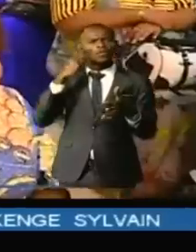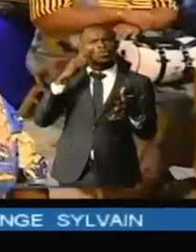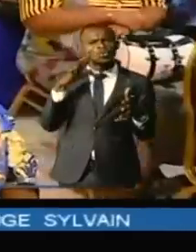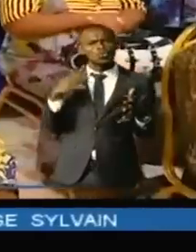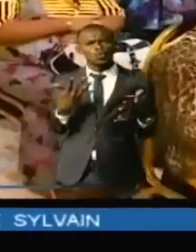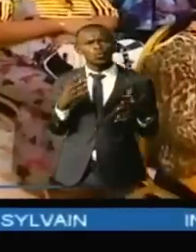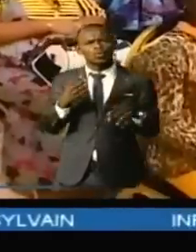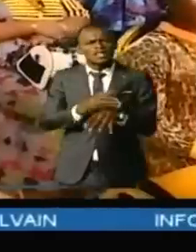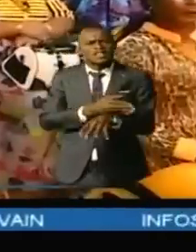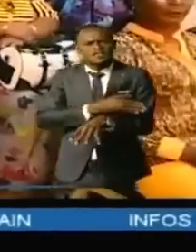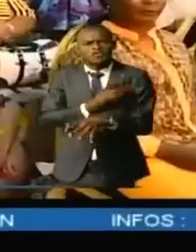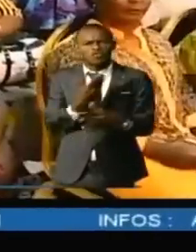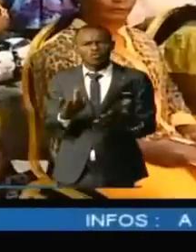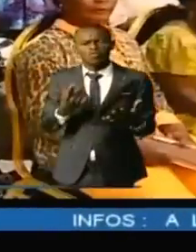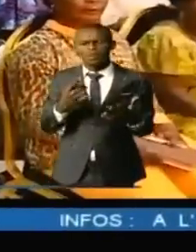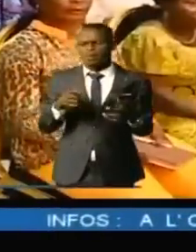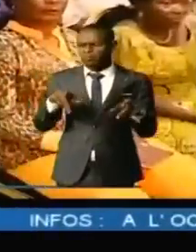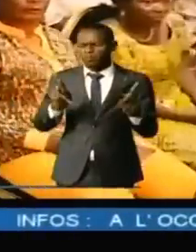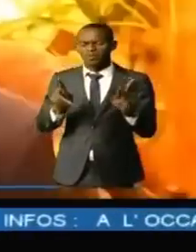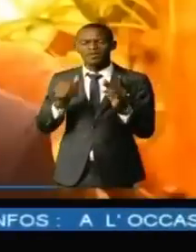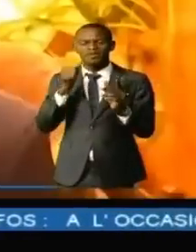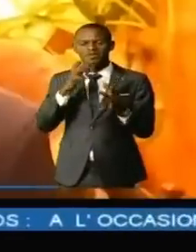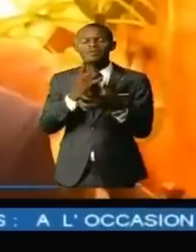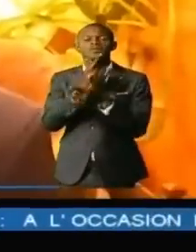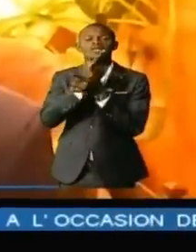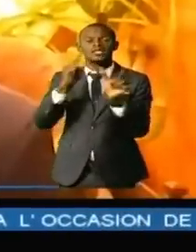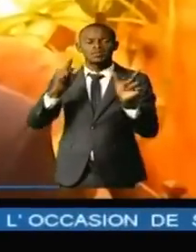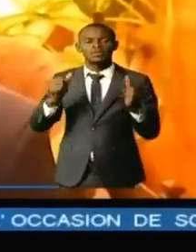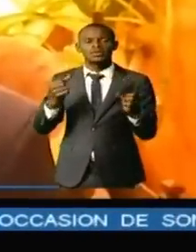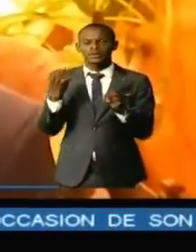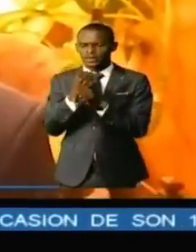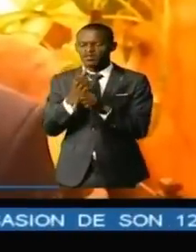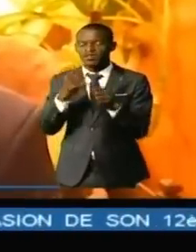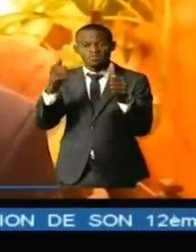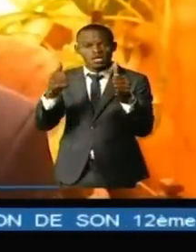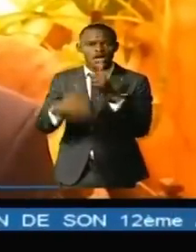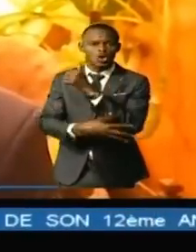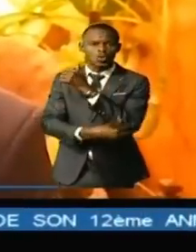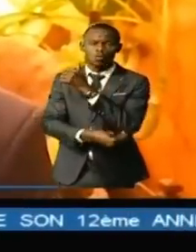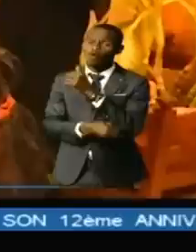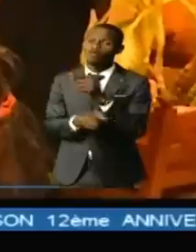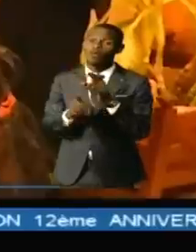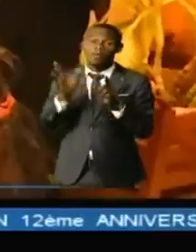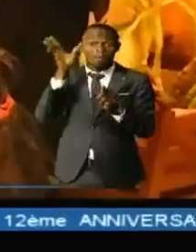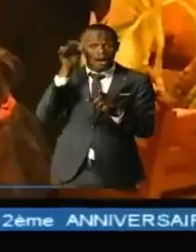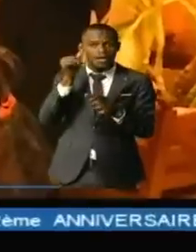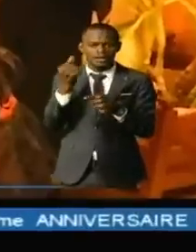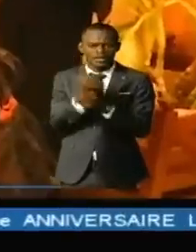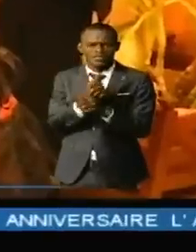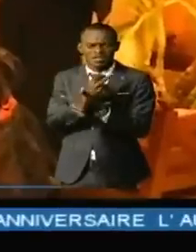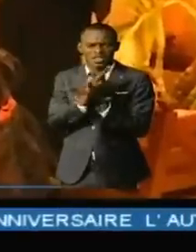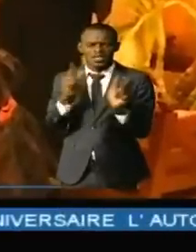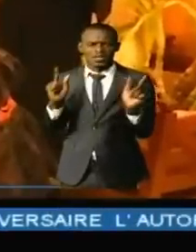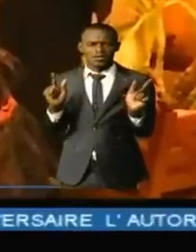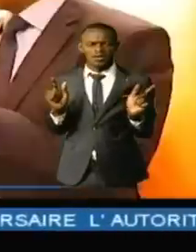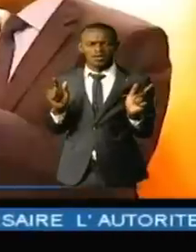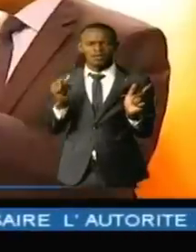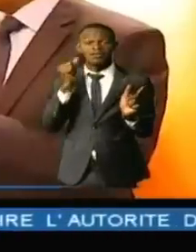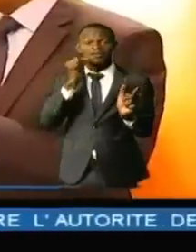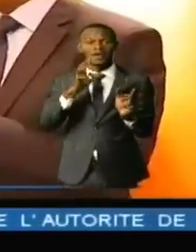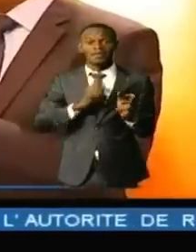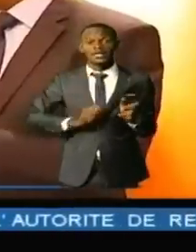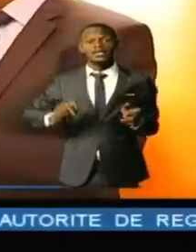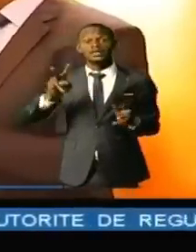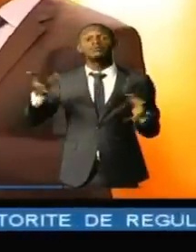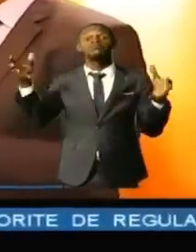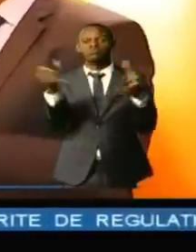pouvant permettre l'autonomisation de cette catégorie des personnes constituant une force considérable au sein du parti présidentiel. Le